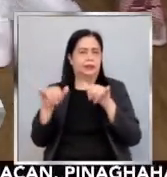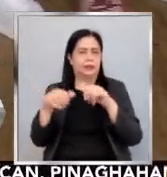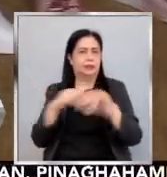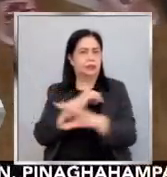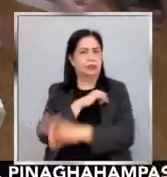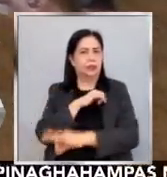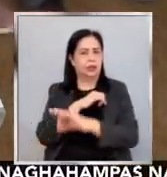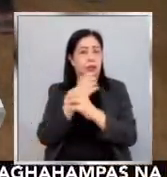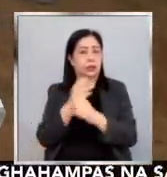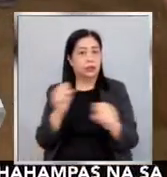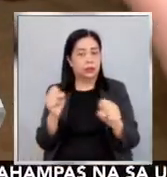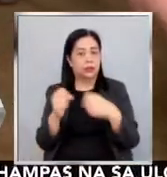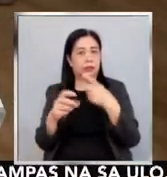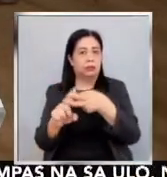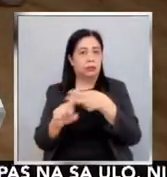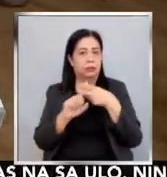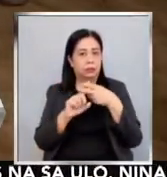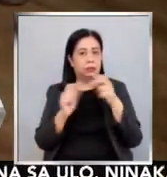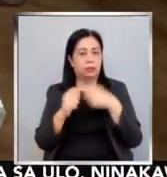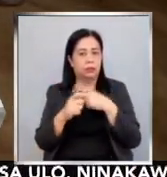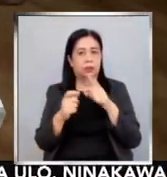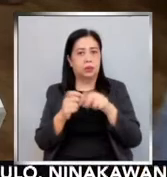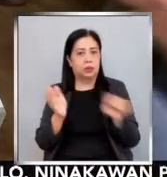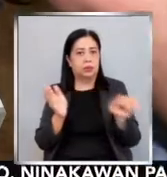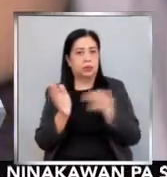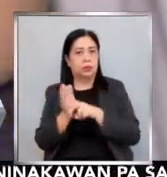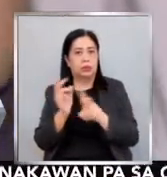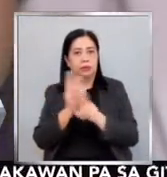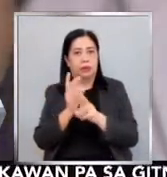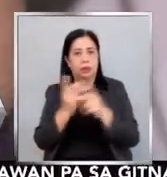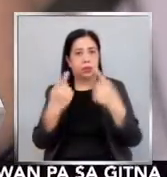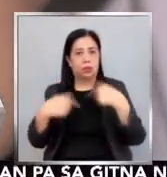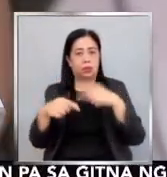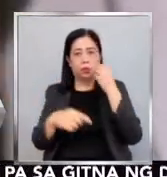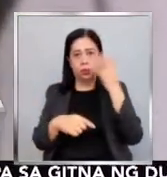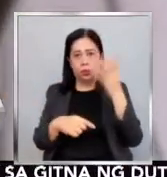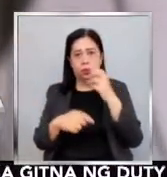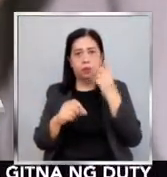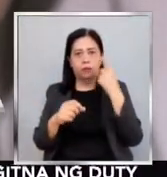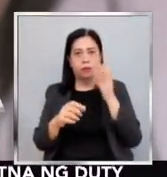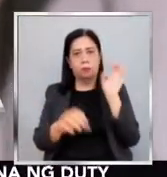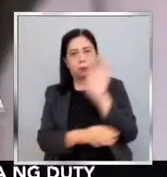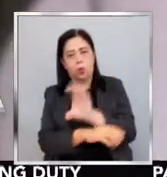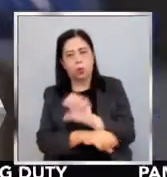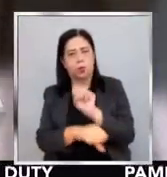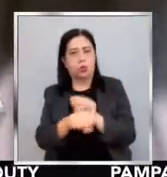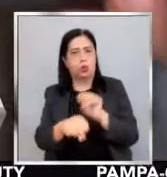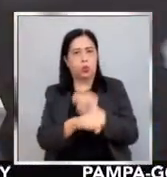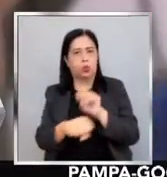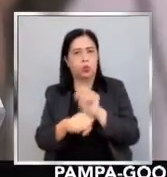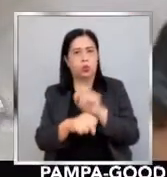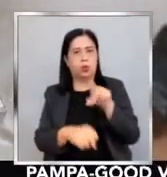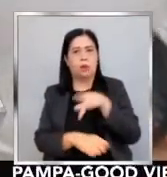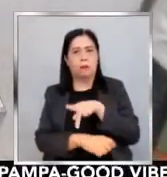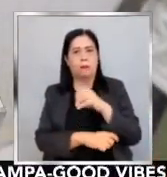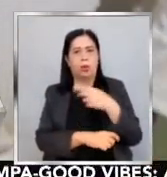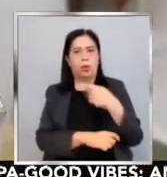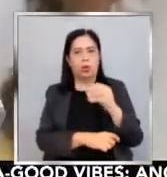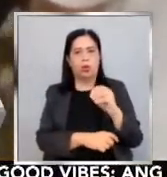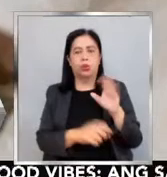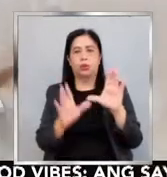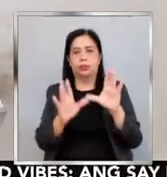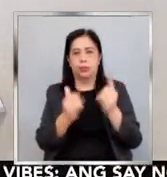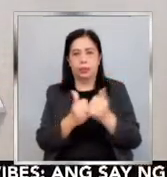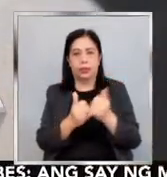gate, dinukot at isinakiraw sa van habang papauwi para sa pilitang pagtrabahuin sa kanilang Pogo Company. Ang ilan